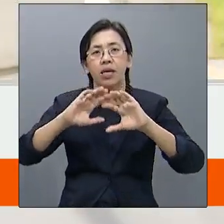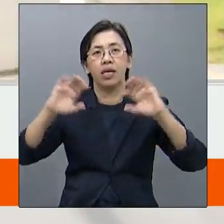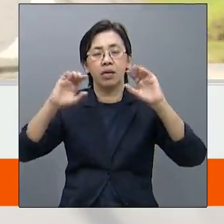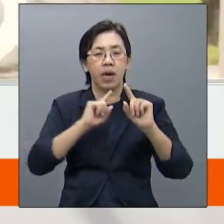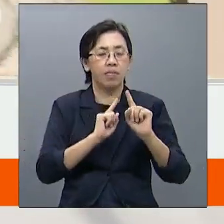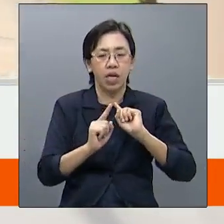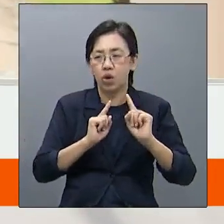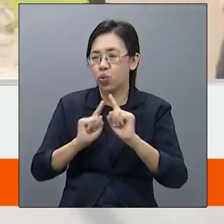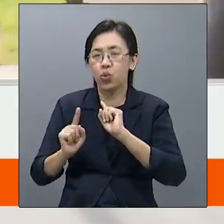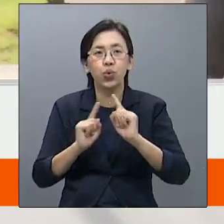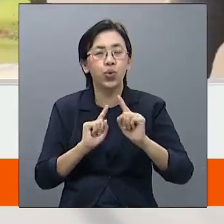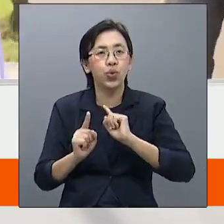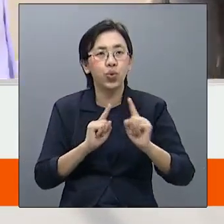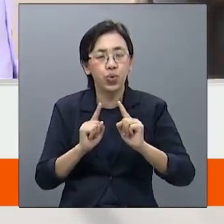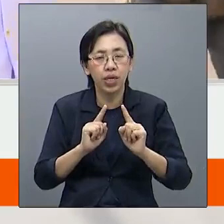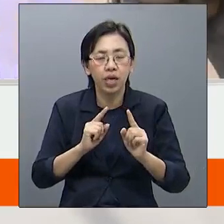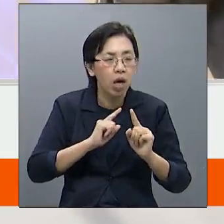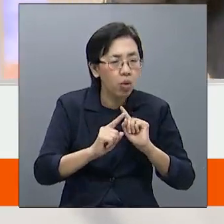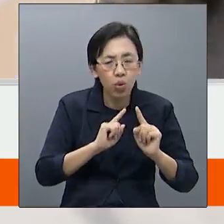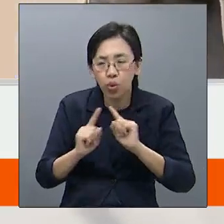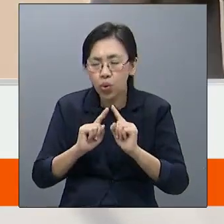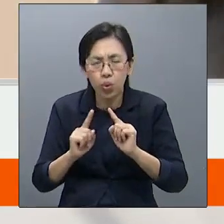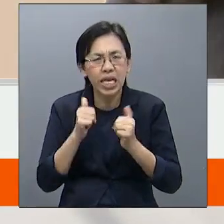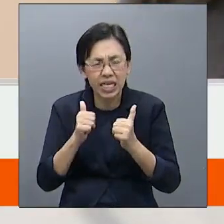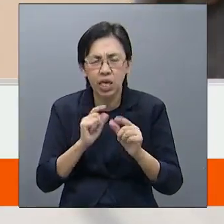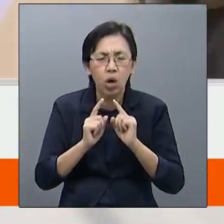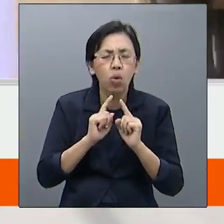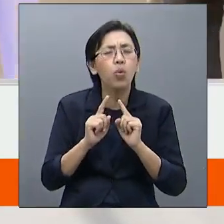ูดคุยกิ universoจากันอย่างมคุณภาพ